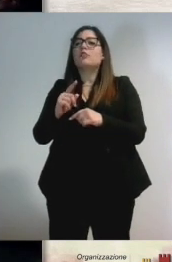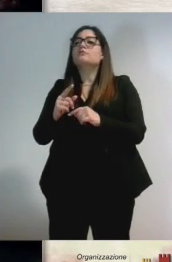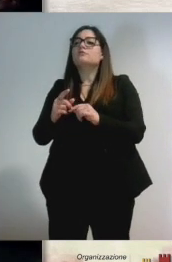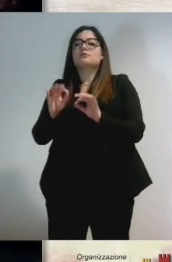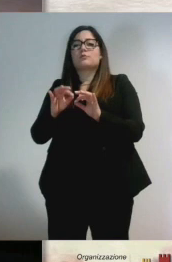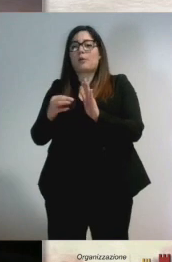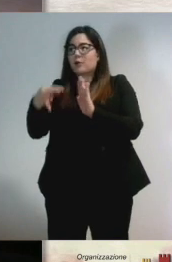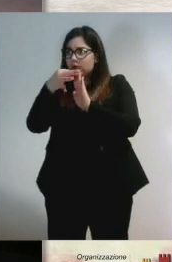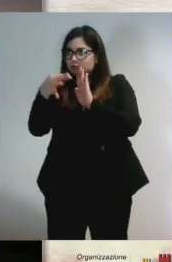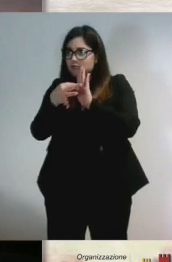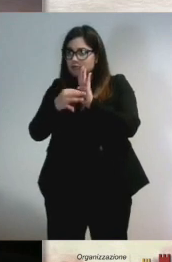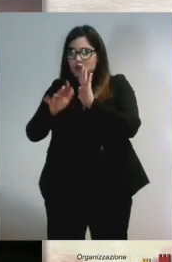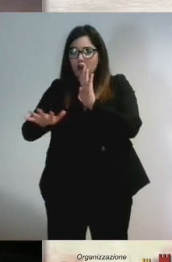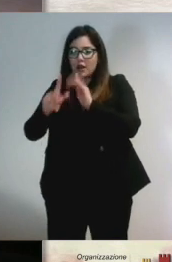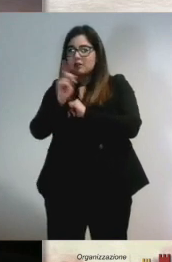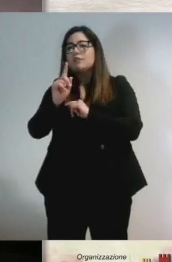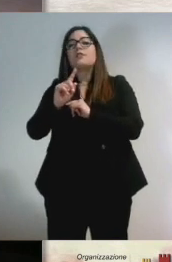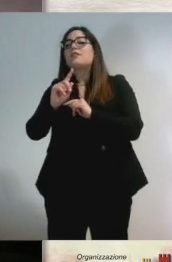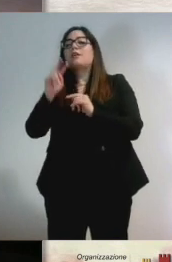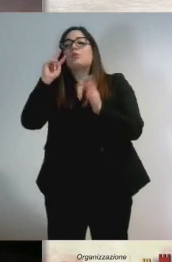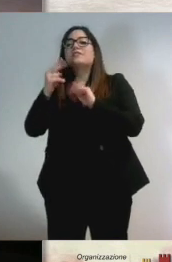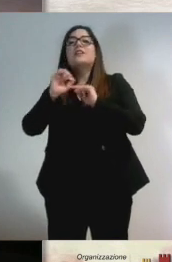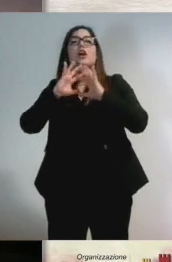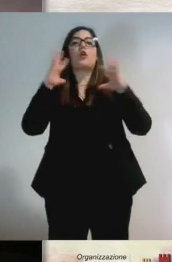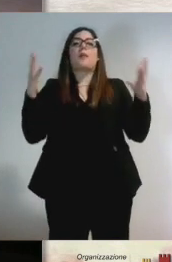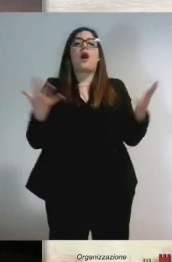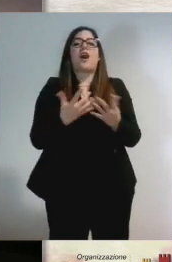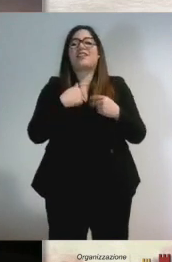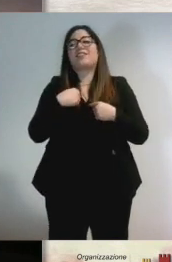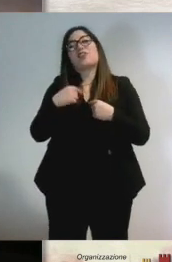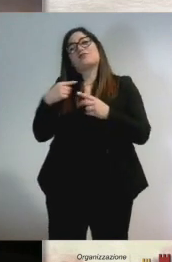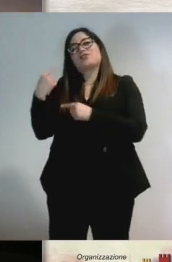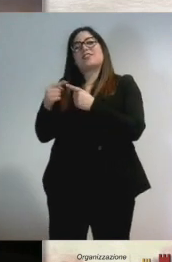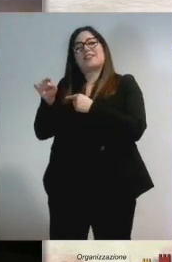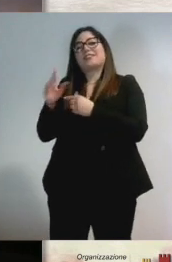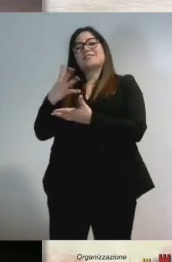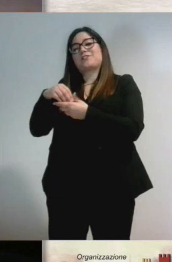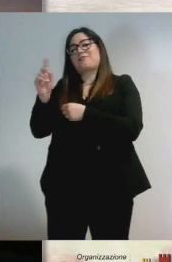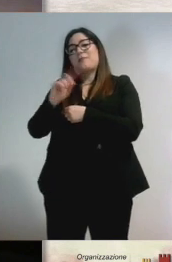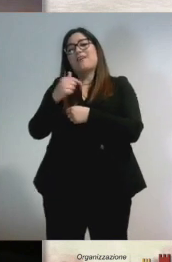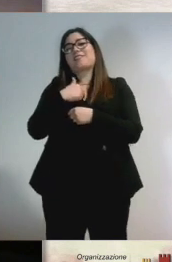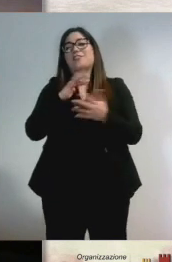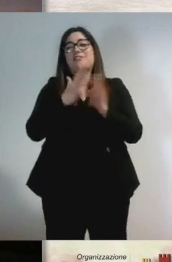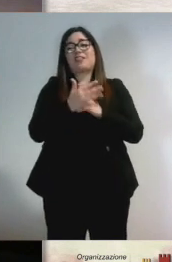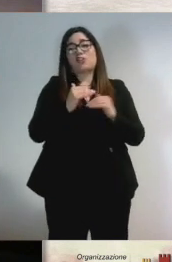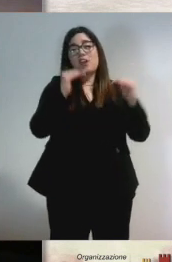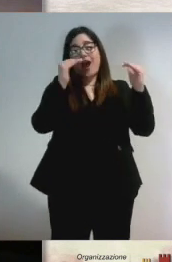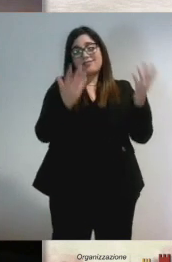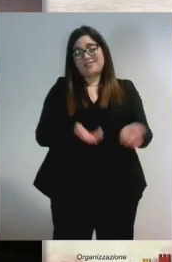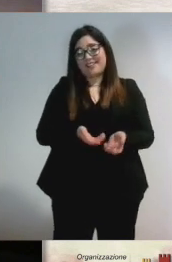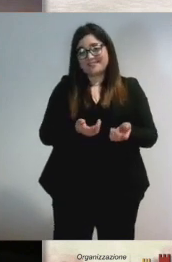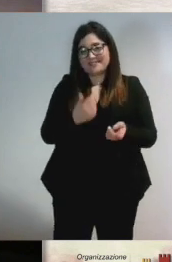Io non appartengo più a quella generazione No sono diventato grande nel frattempo oggi Riflettevo con